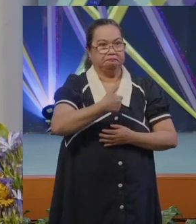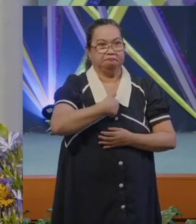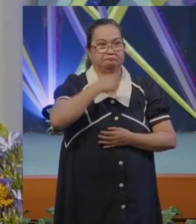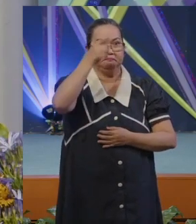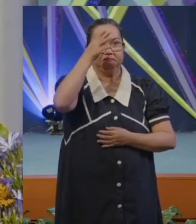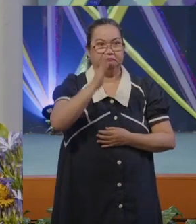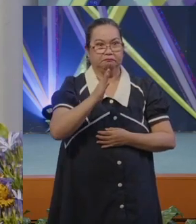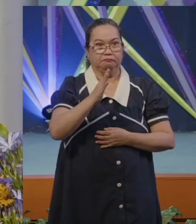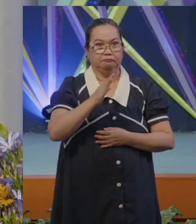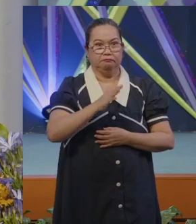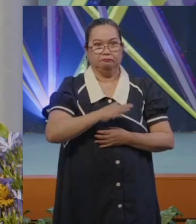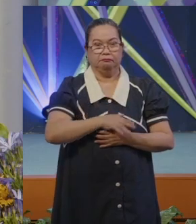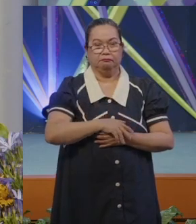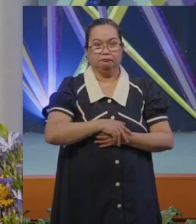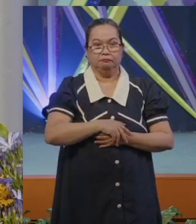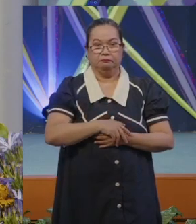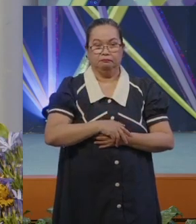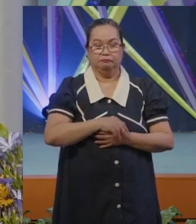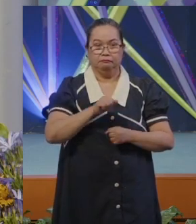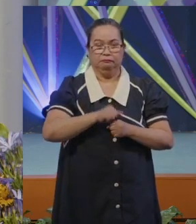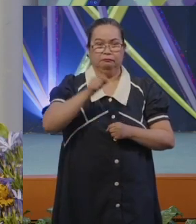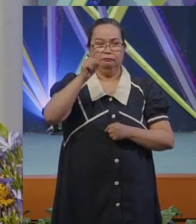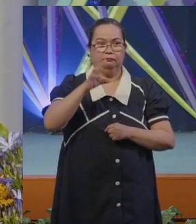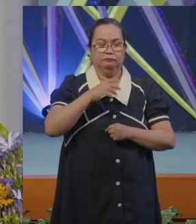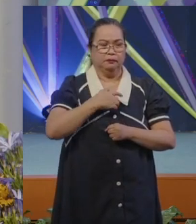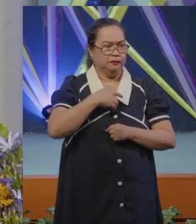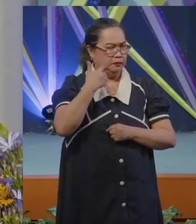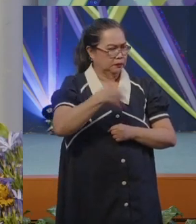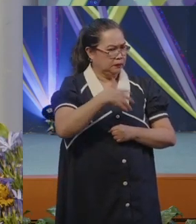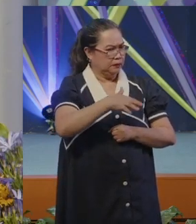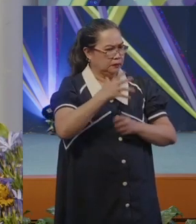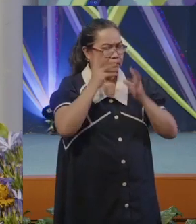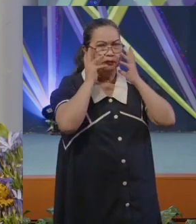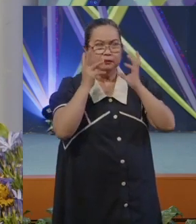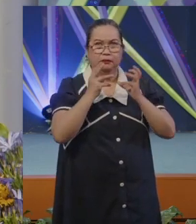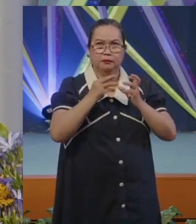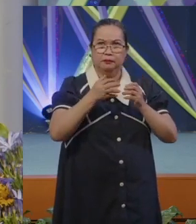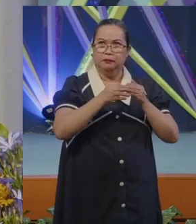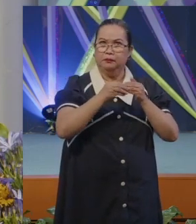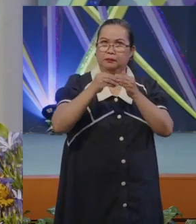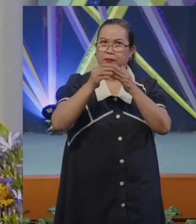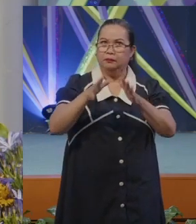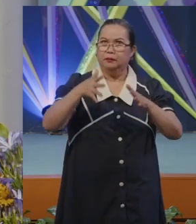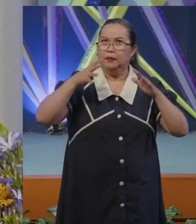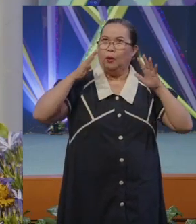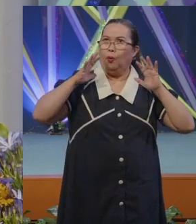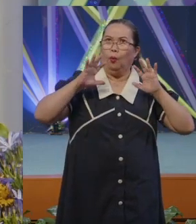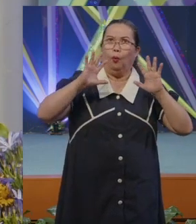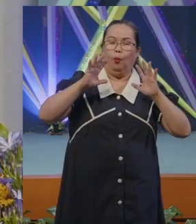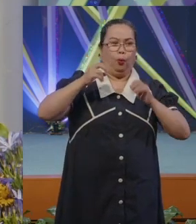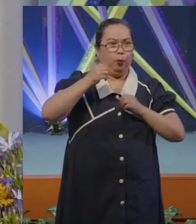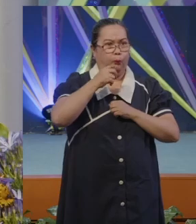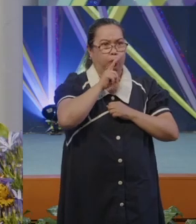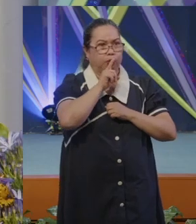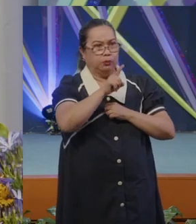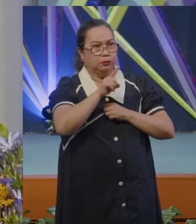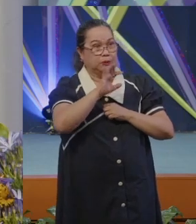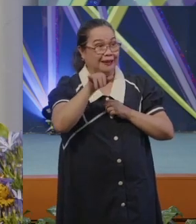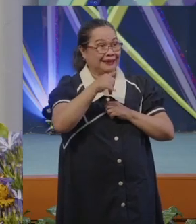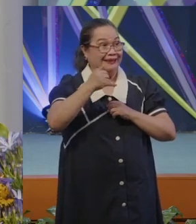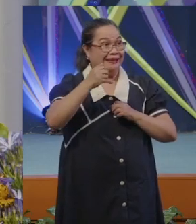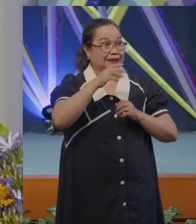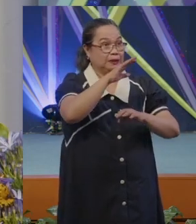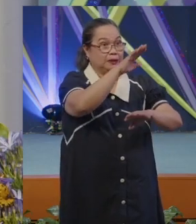Napakataas po ng kanyang pagkakatawag, napakadakila po ng kanyang pagiging pinuno. Kaya naman, nung tinawag si